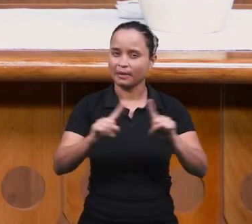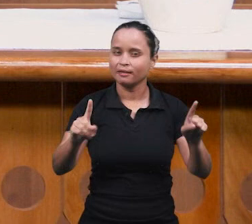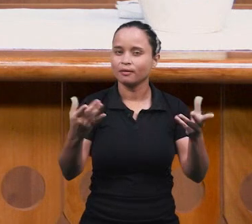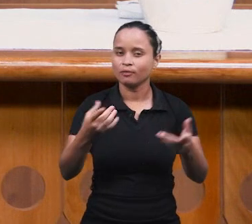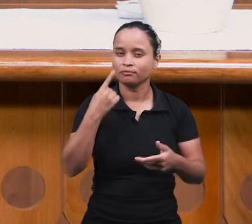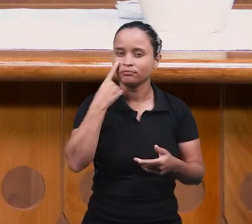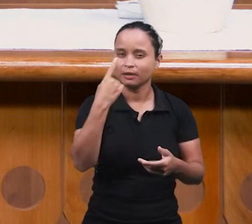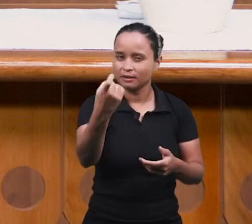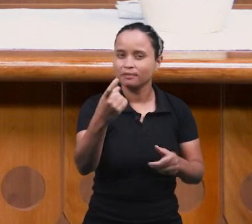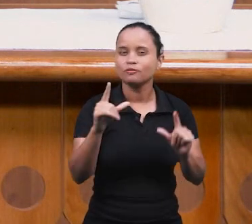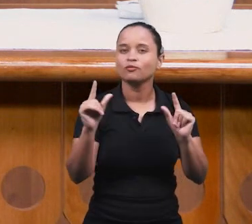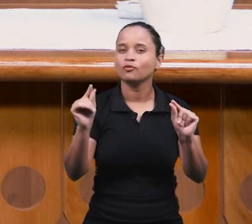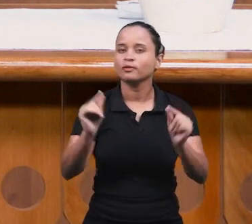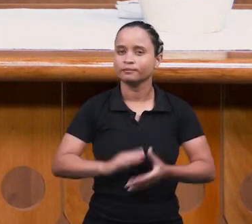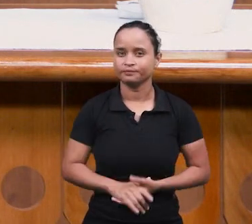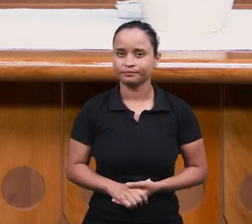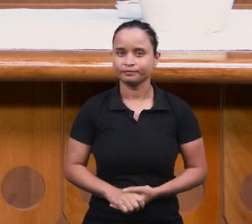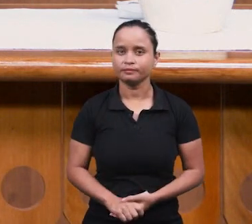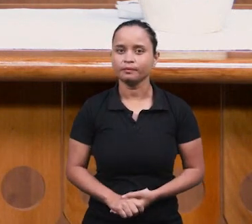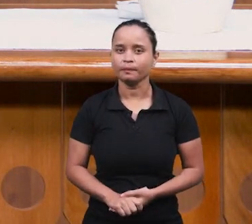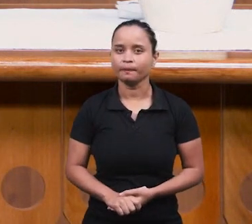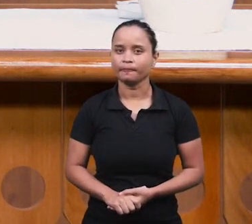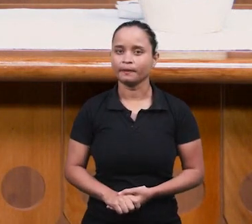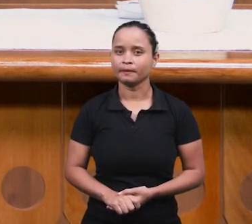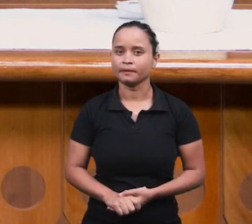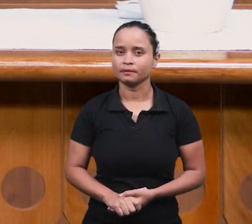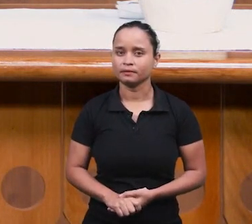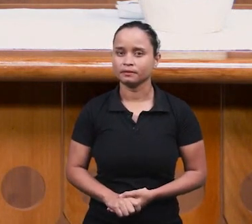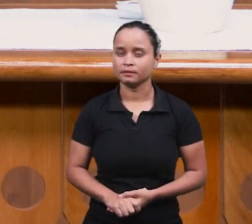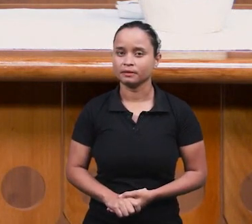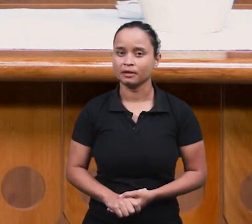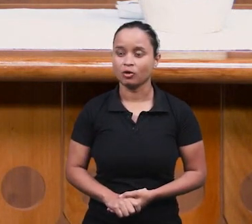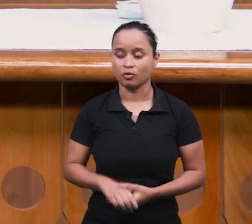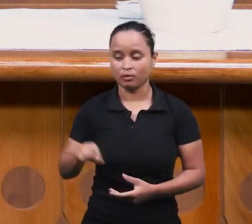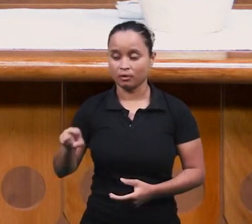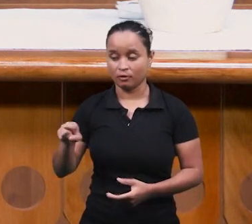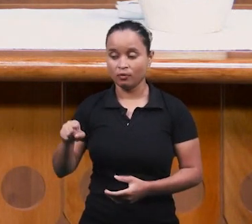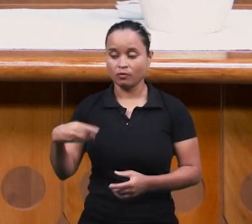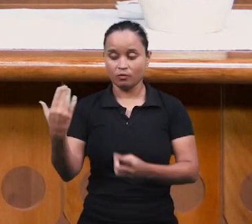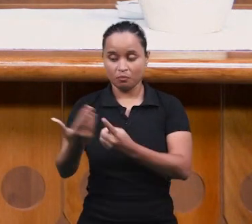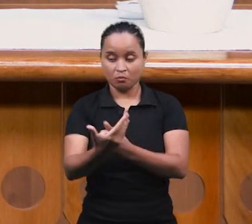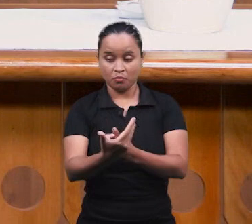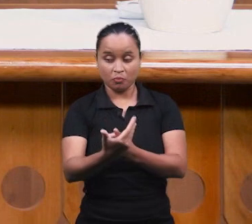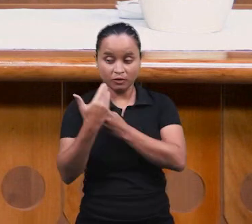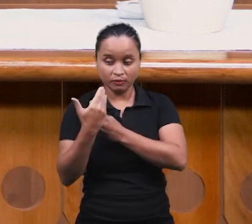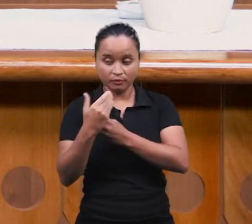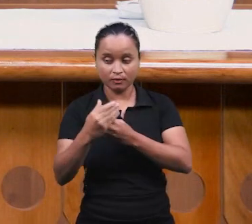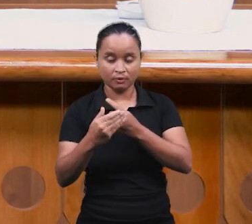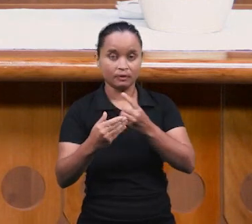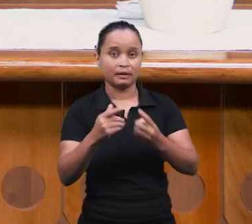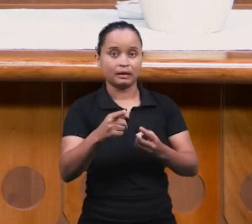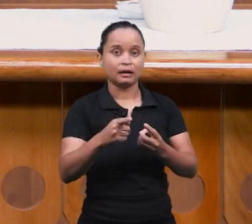Maintenant, regardez quelque chose d'intéressant. Des mains du roi d'Assyrie, je te délivrerai.